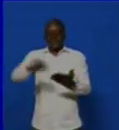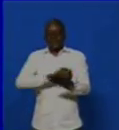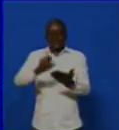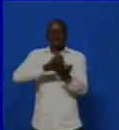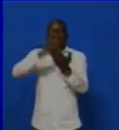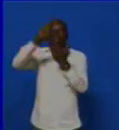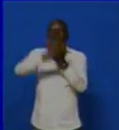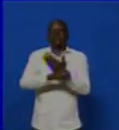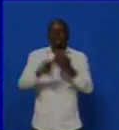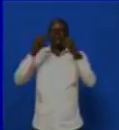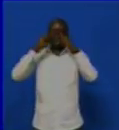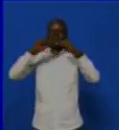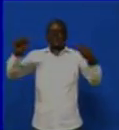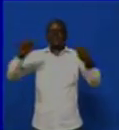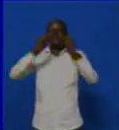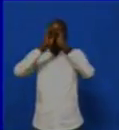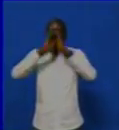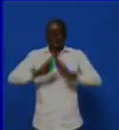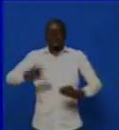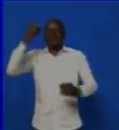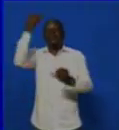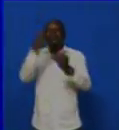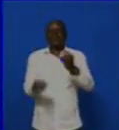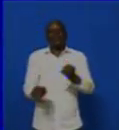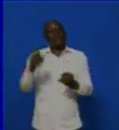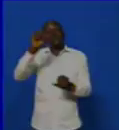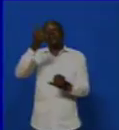déclaration de paix qui met officiellement fin à deux décennies d'hostilité.